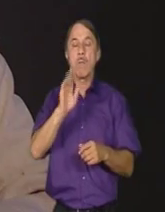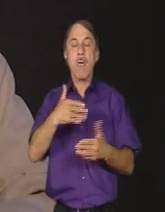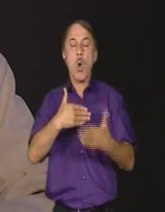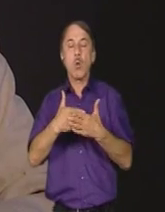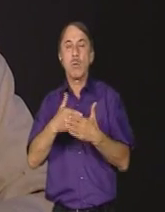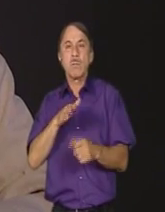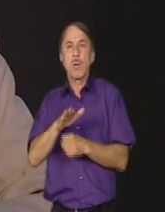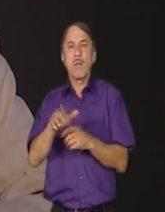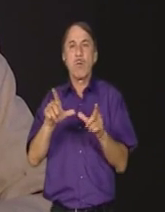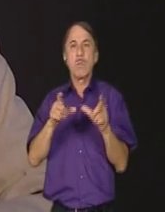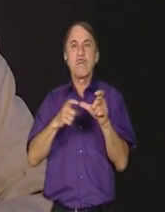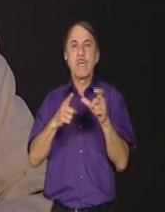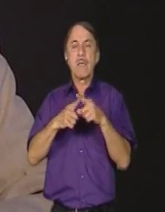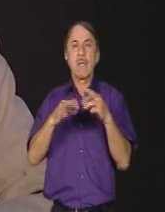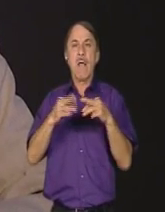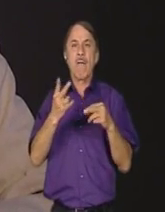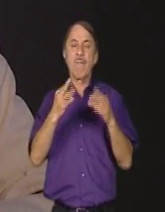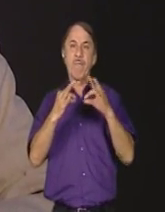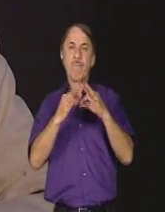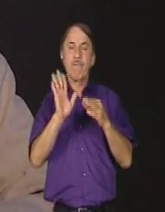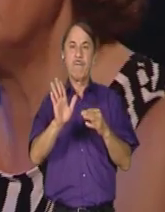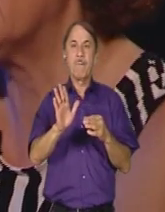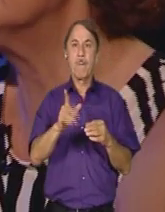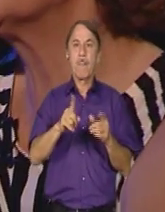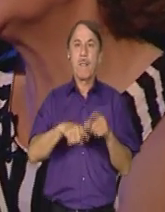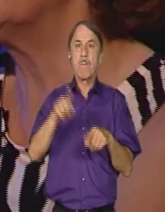taj ustav Demokratske stranke Srbije, a evo